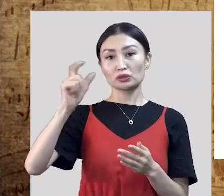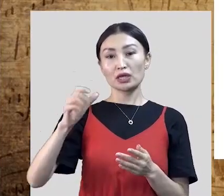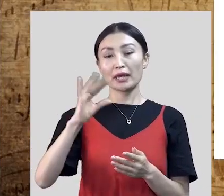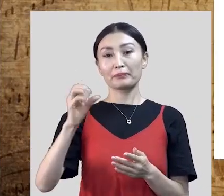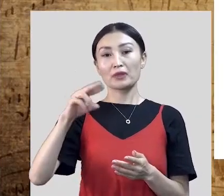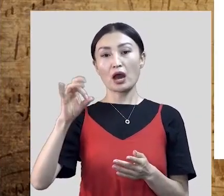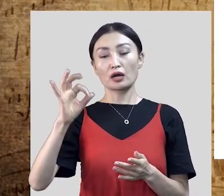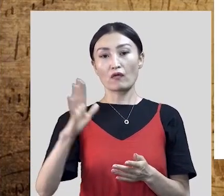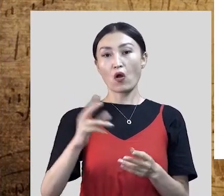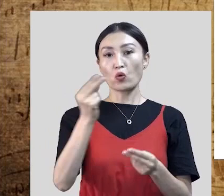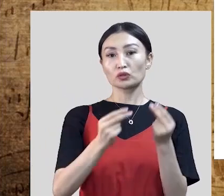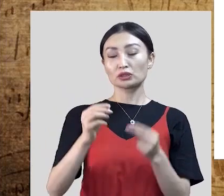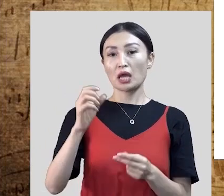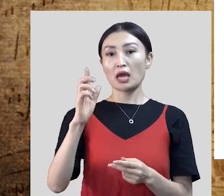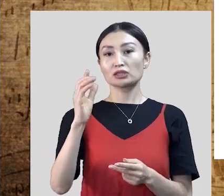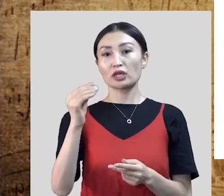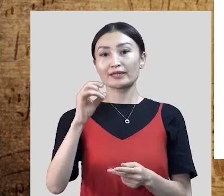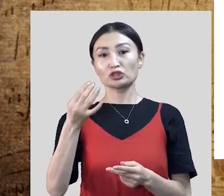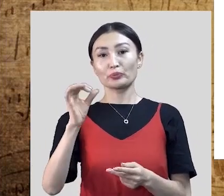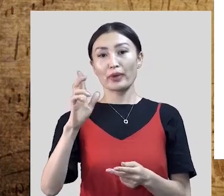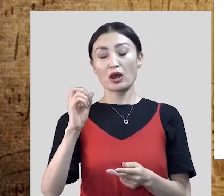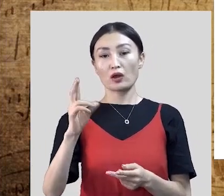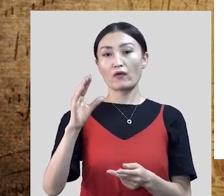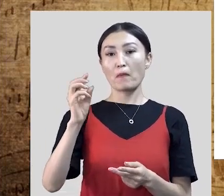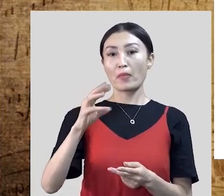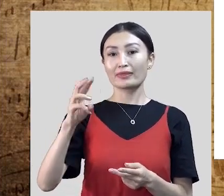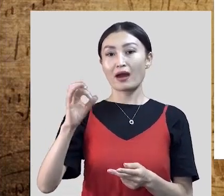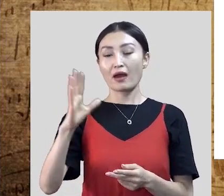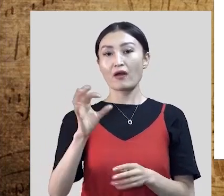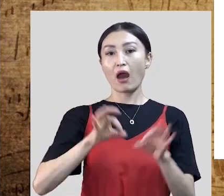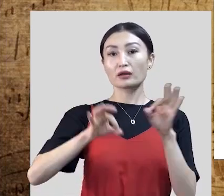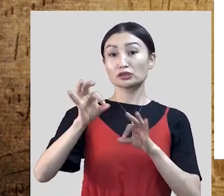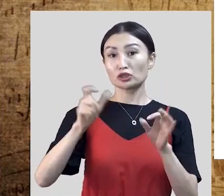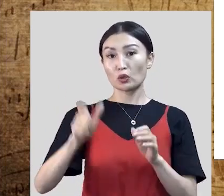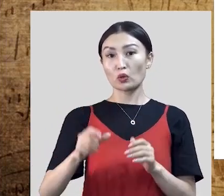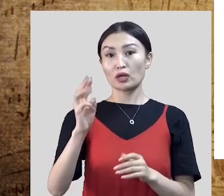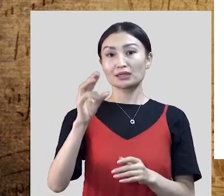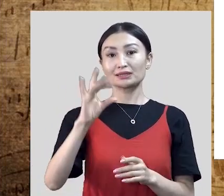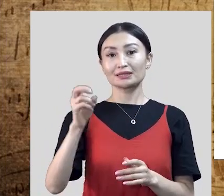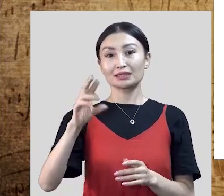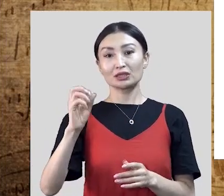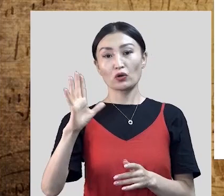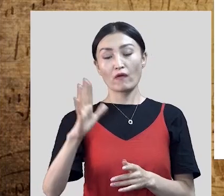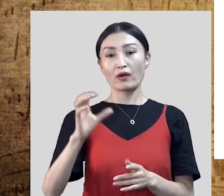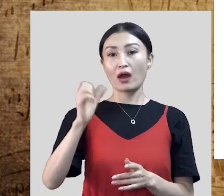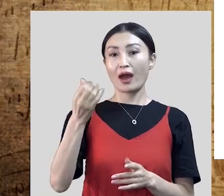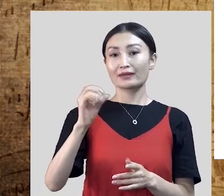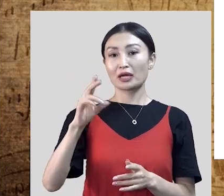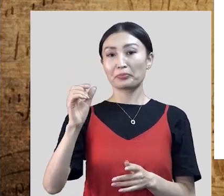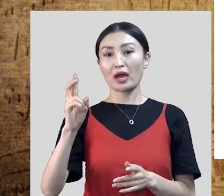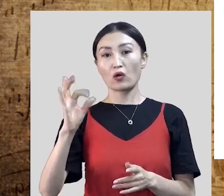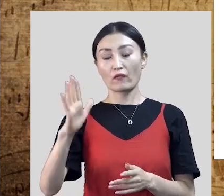Сабыр Иптаров, художники Бекбосун Чайчебеков, Джусуп Матаев, архитекторы Маматбек Садыков и Эдиль